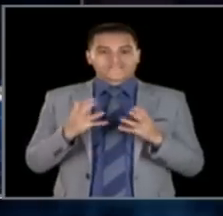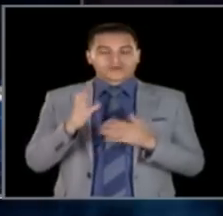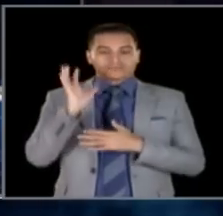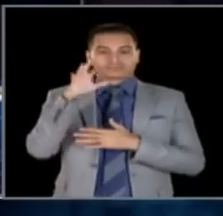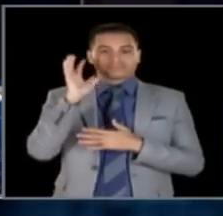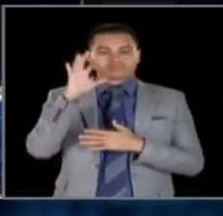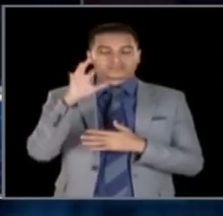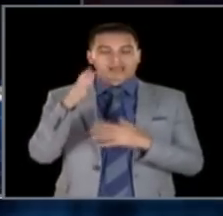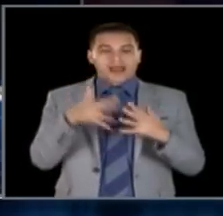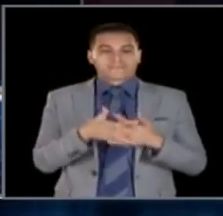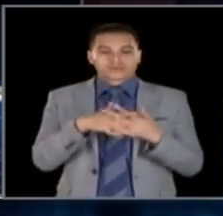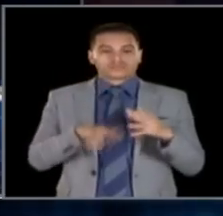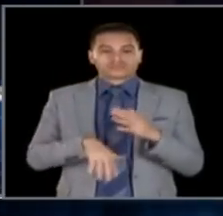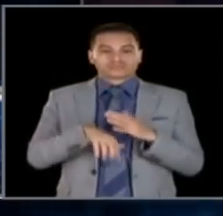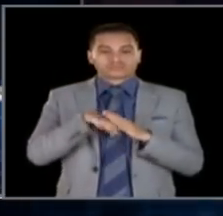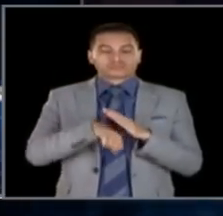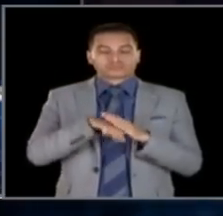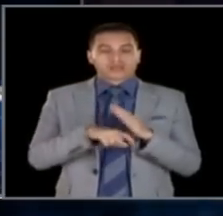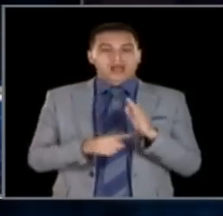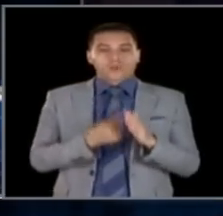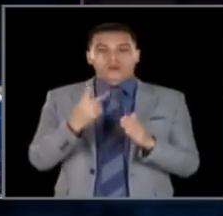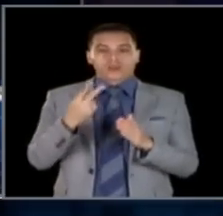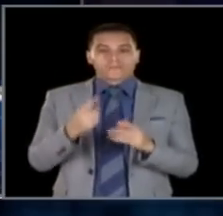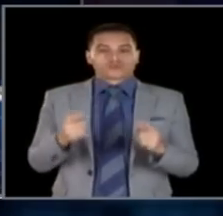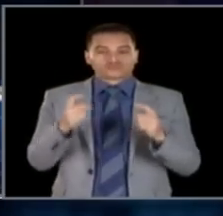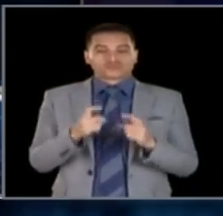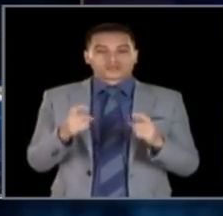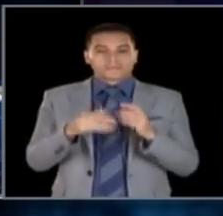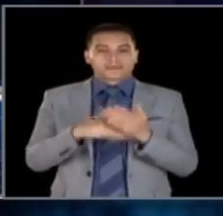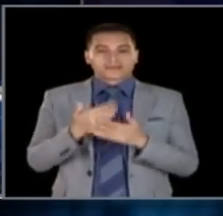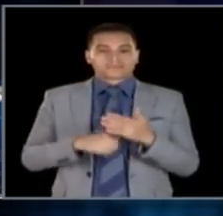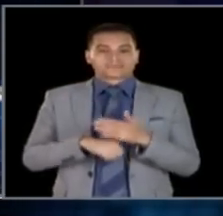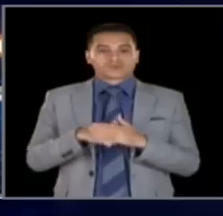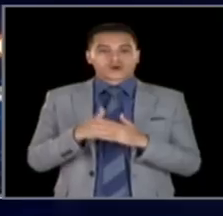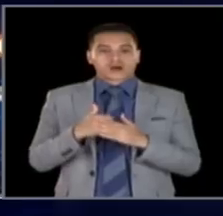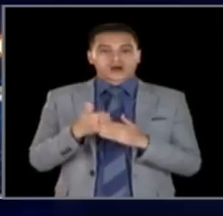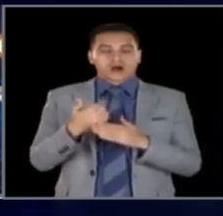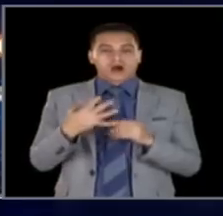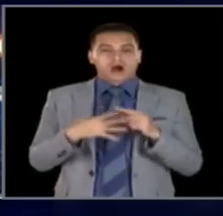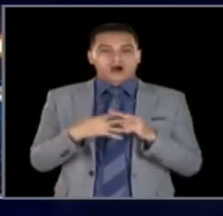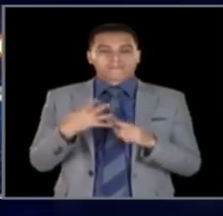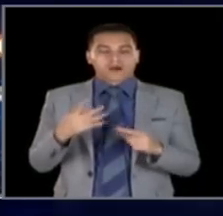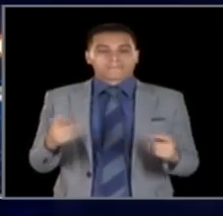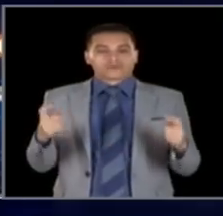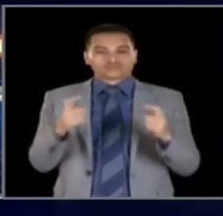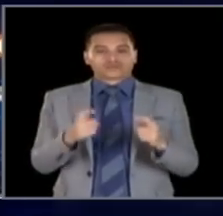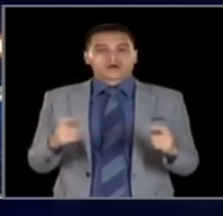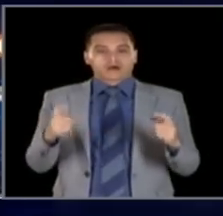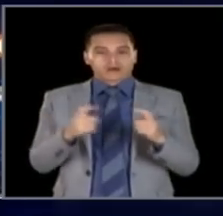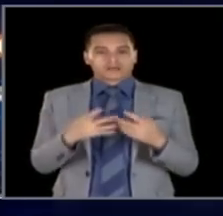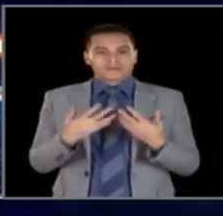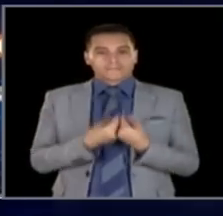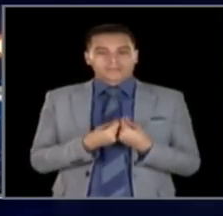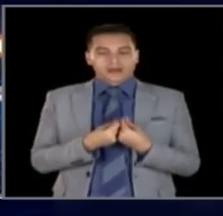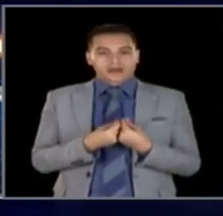خسر أول ماتشين ضد فينيكس سانز، وبعد كده كسب أربع ماتشات بيست أوف